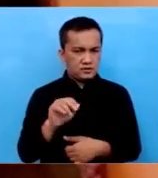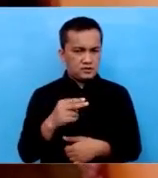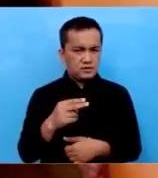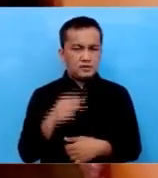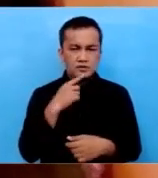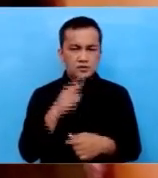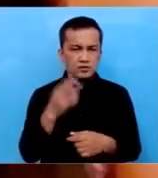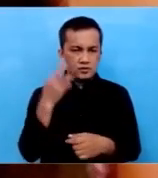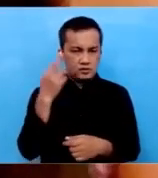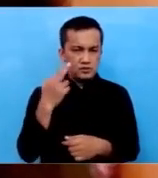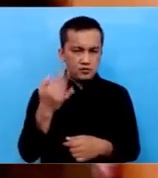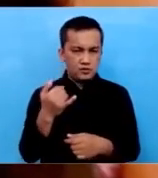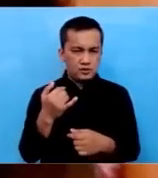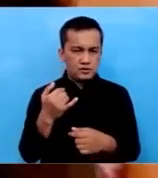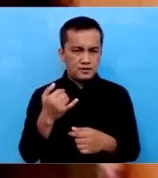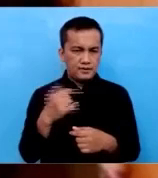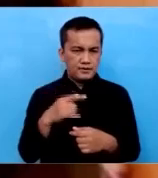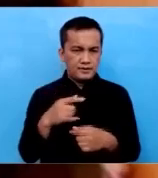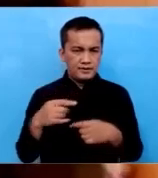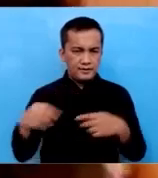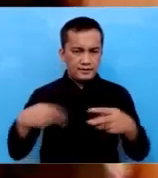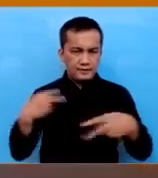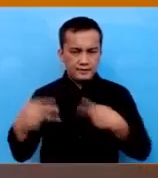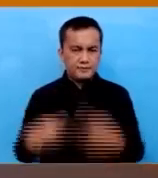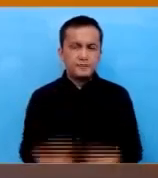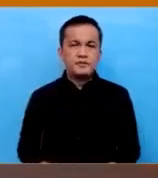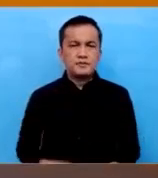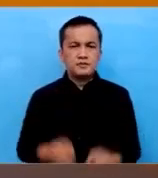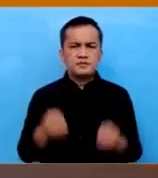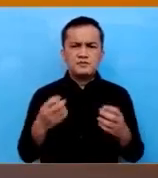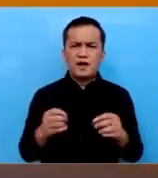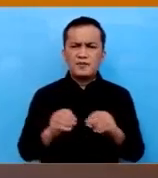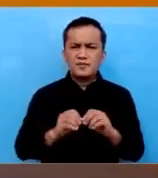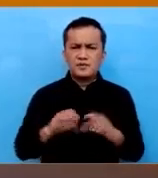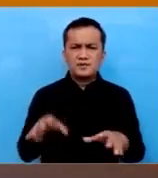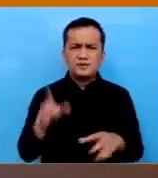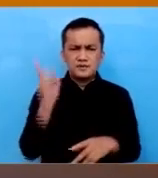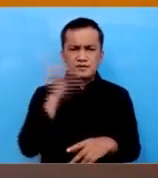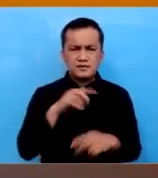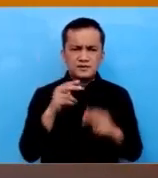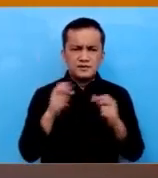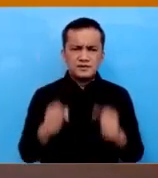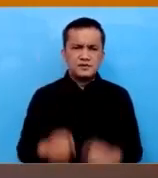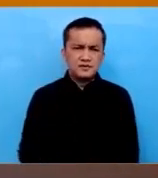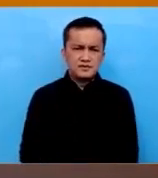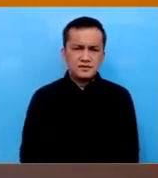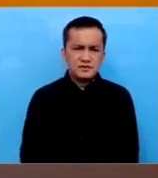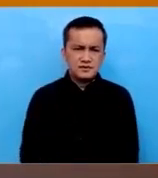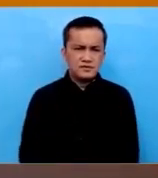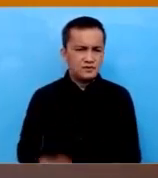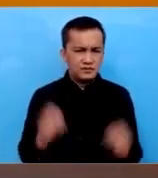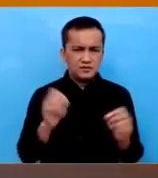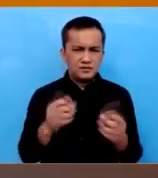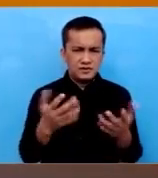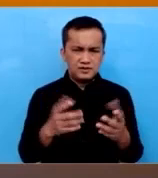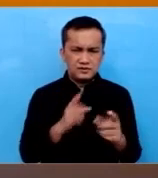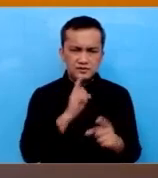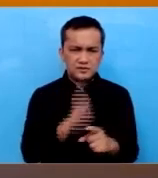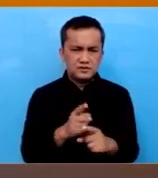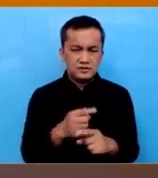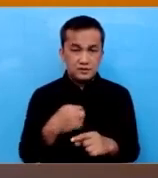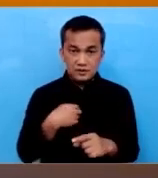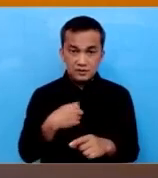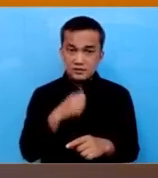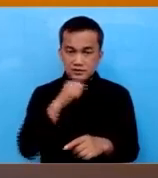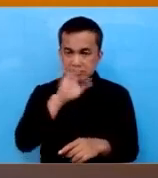kung bakit siya nababash. Ang dami ng kumalat na fake news. Wala pong totoo doon. Hindi po ako nagloko.